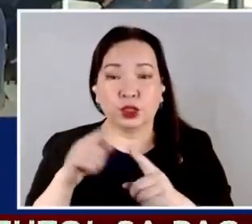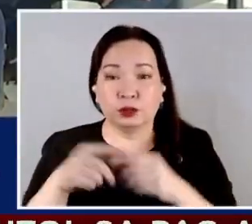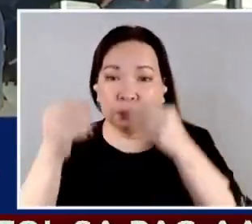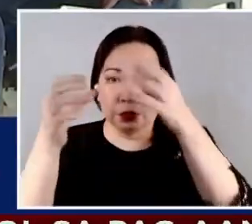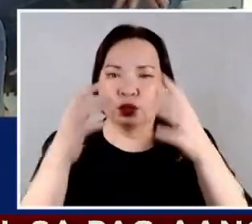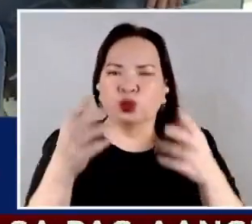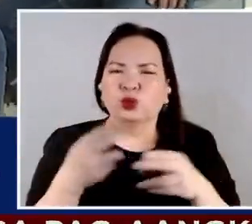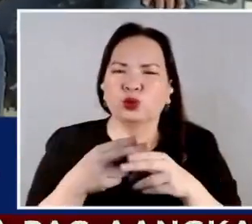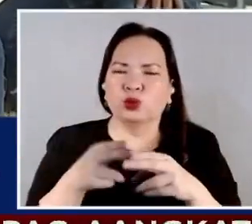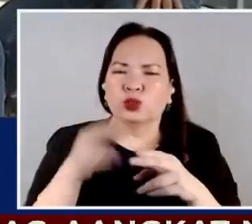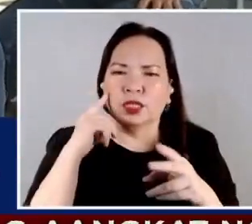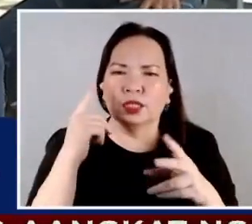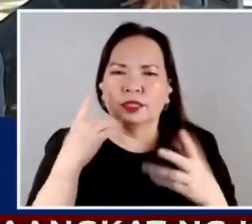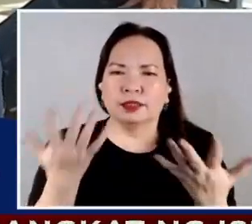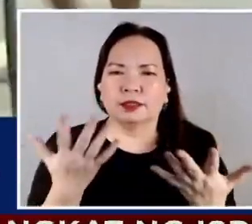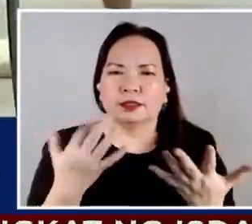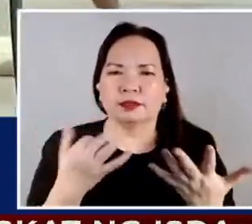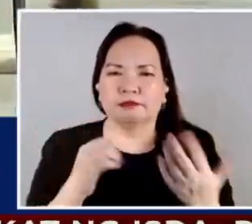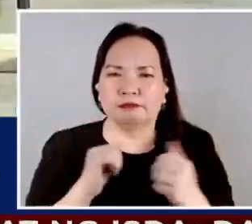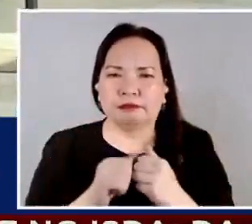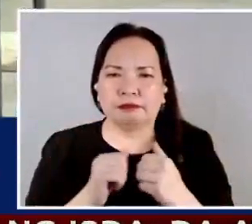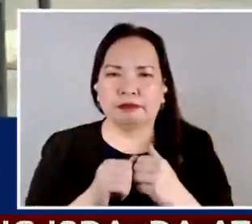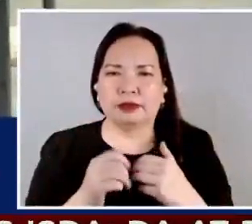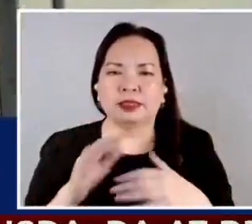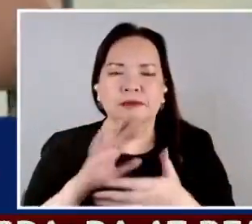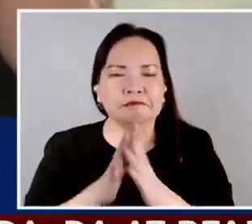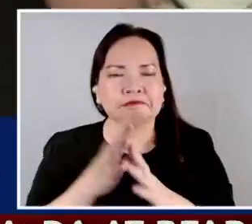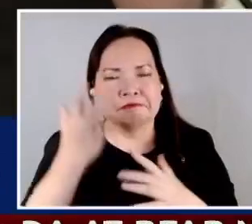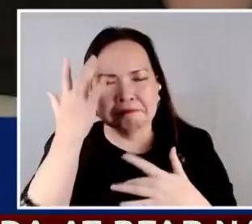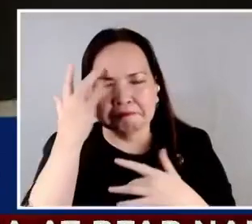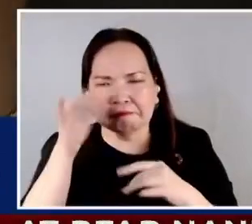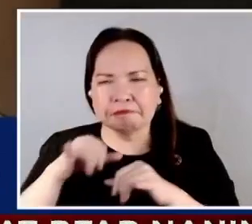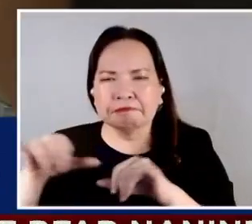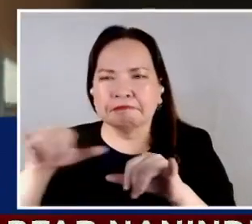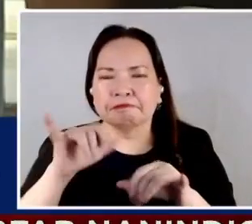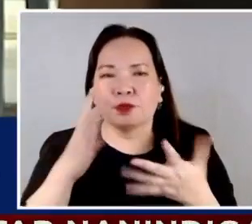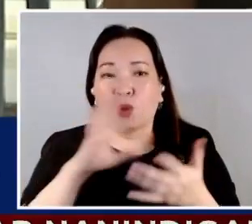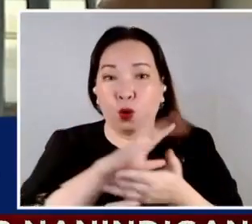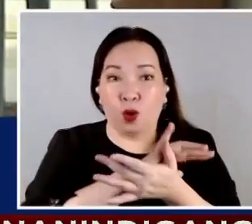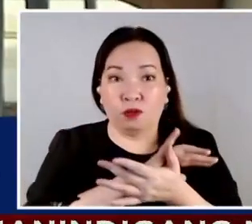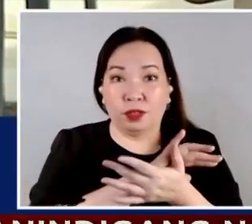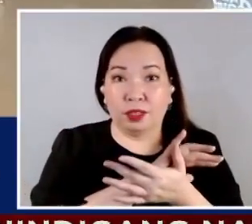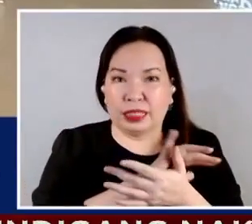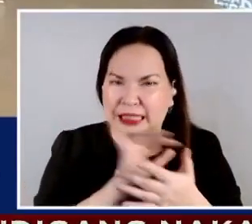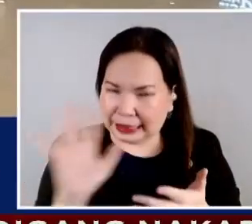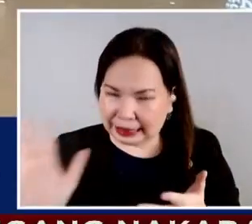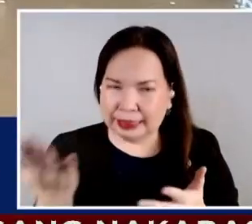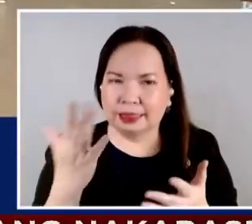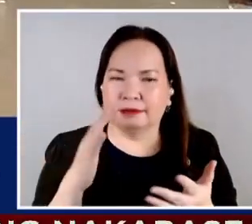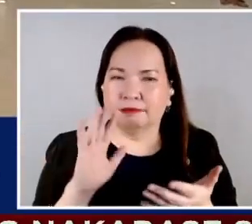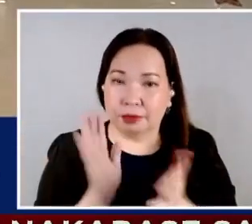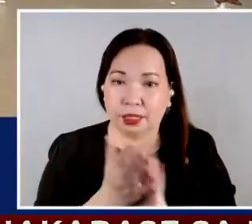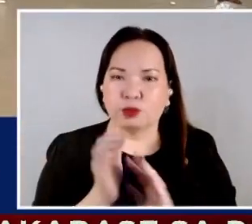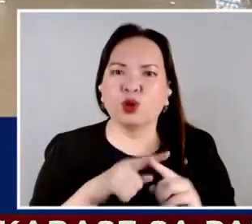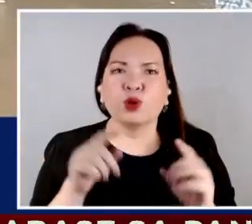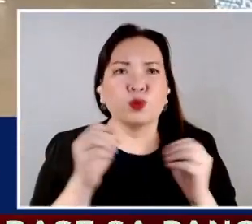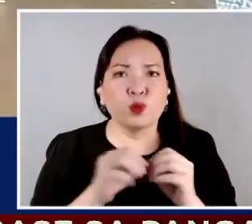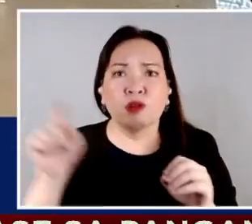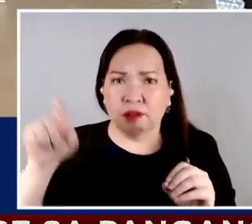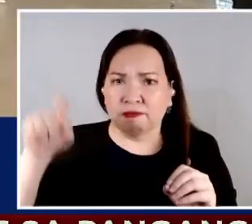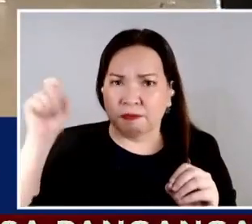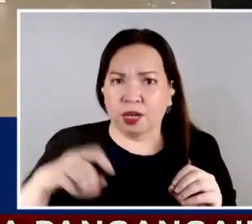na ang endemicity o pagiging pangkaraniwang sakit ng COVID, mas lalo pa dapat pag-ibayuhin ng lahat ang